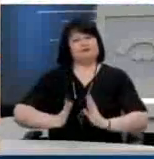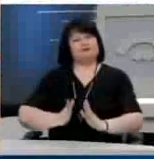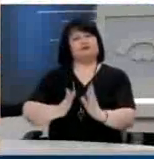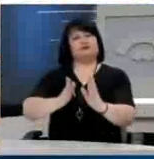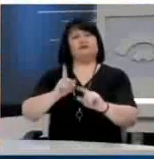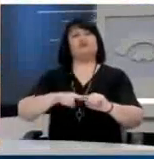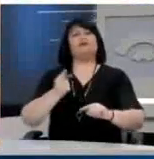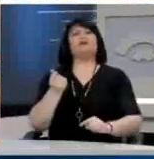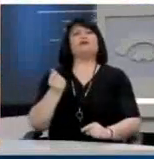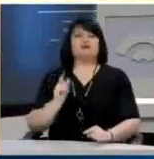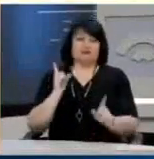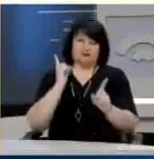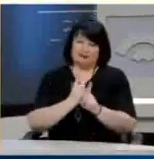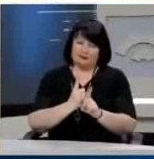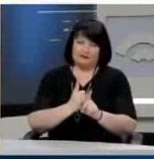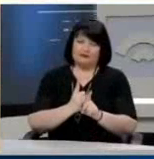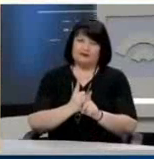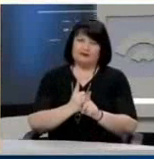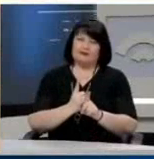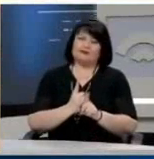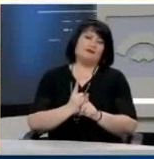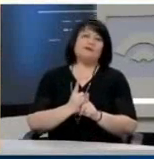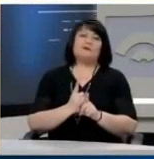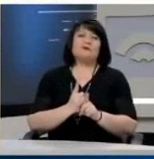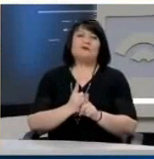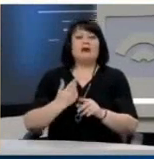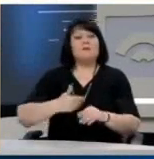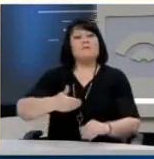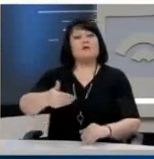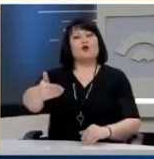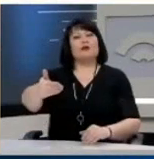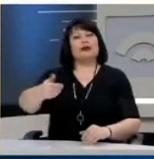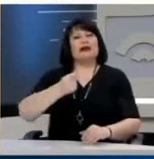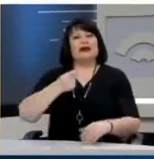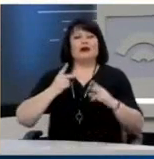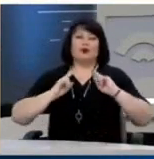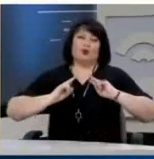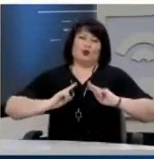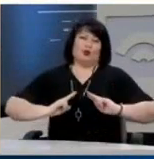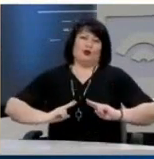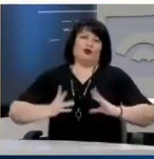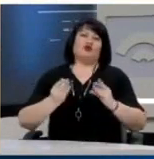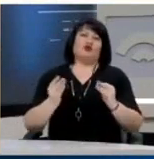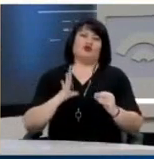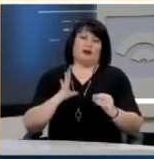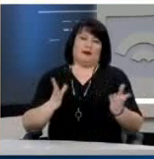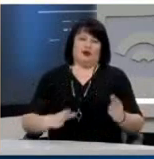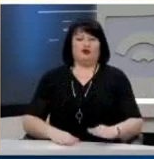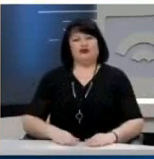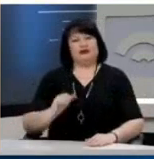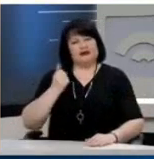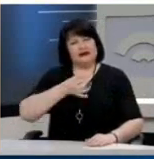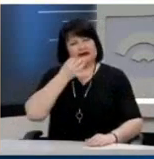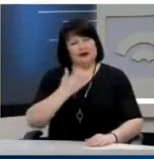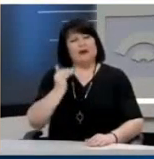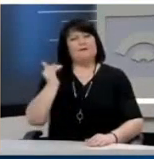ελληνικής οικονομίας, αλλά κυρίως δίνει και μια προοπτική ανάσας για τους πολλούς. Ξαγγείλαμε χθες